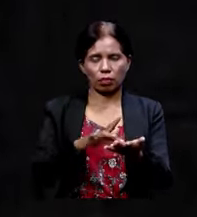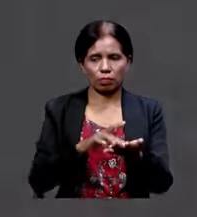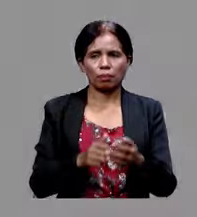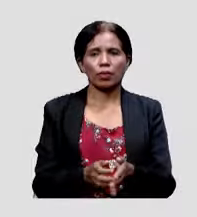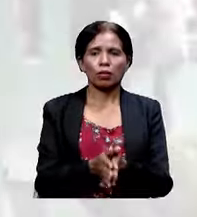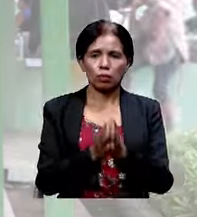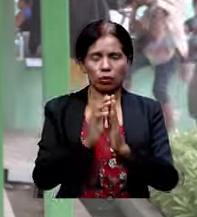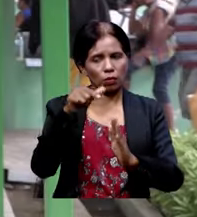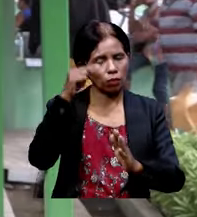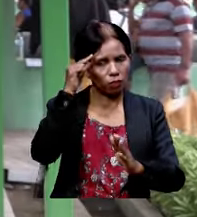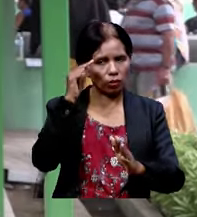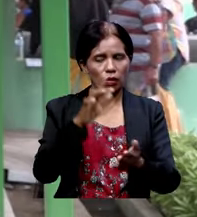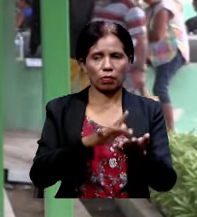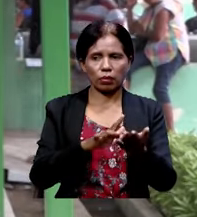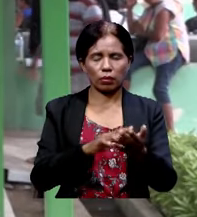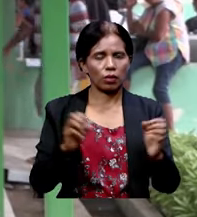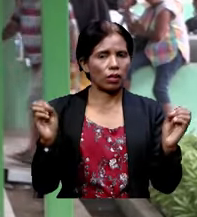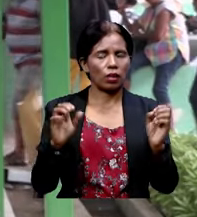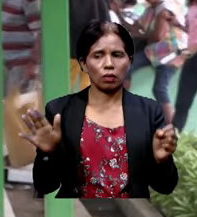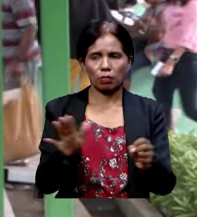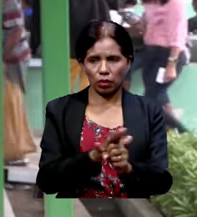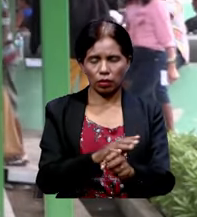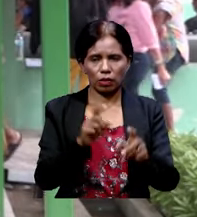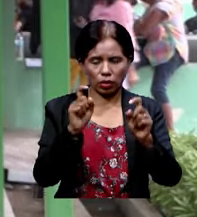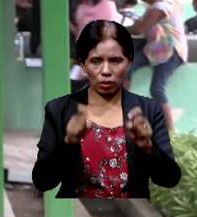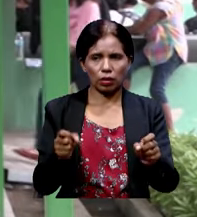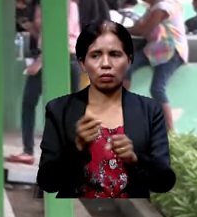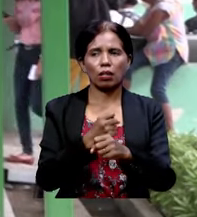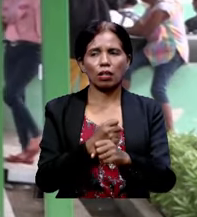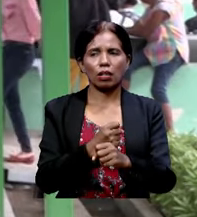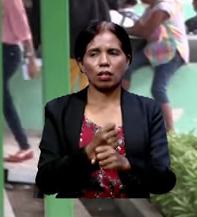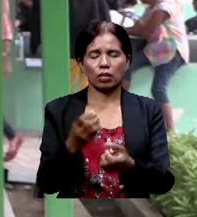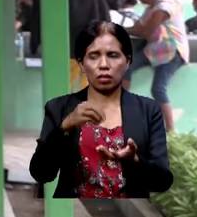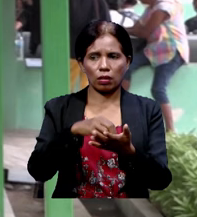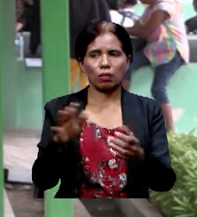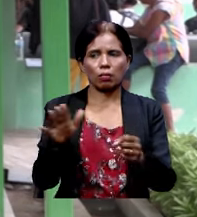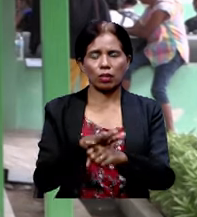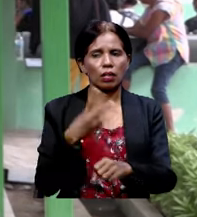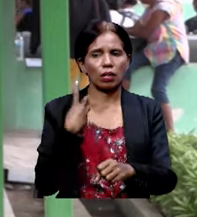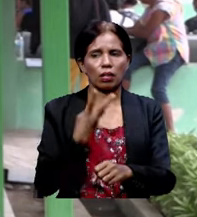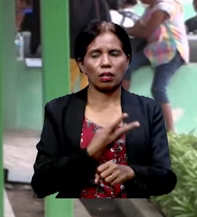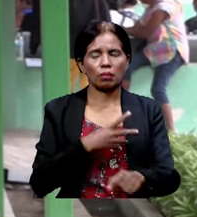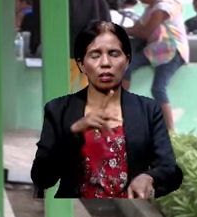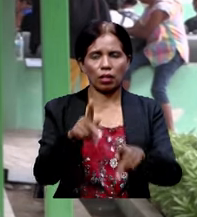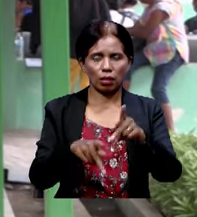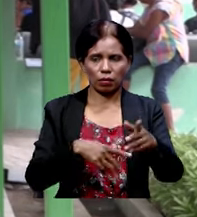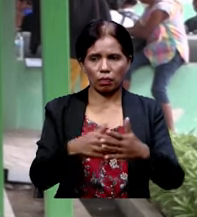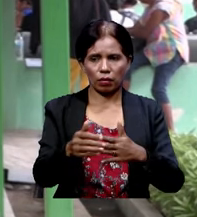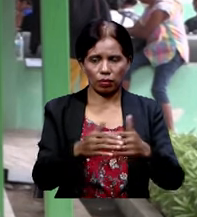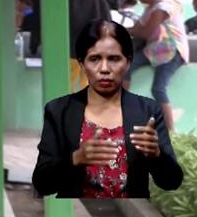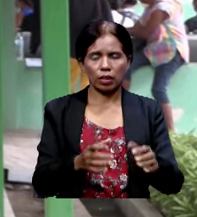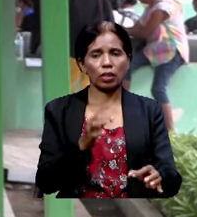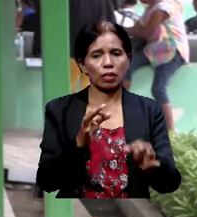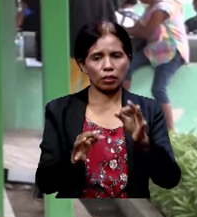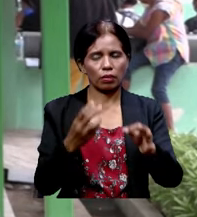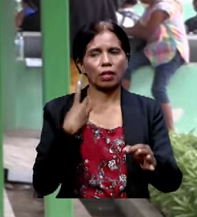governo ai moruk ne be makla completo ne tensere completa lo completo ne para ne ami ne be makan sanu dar pobu bai bai se kar